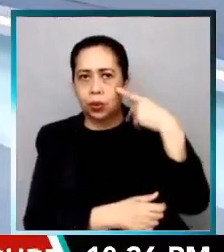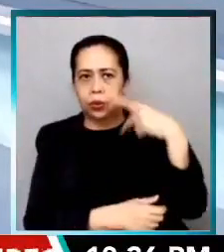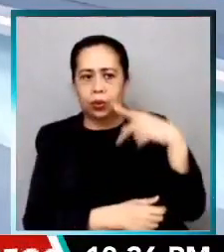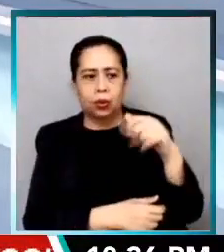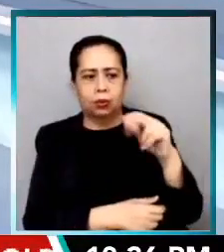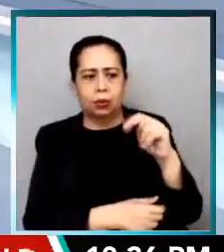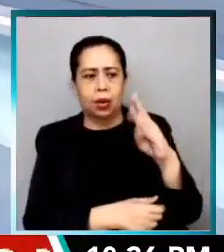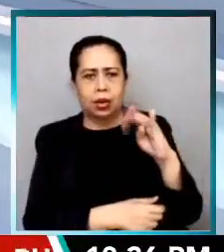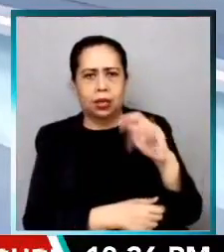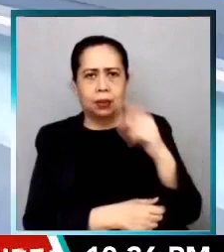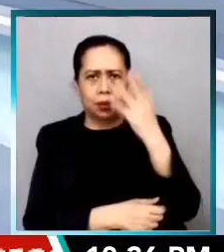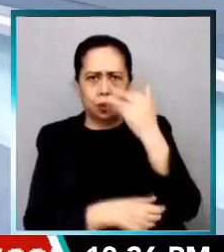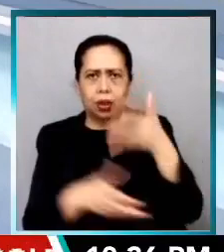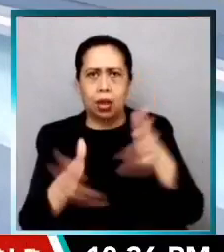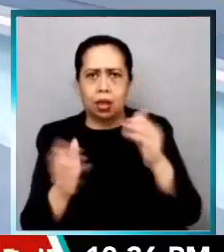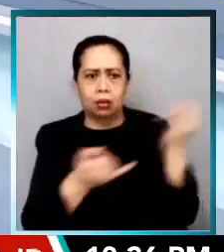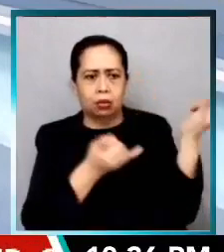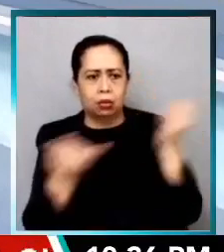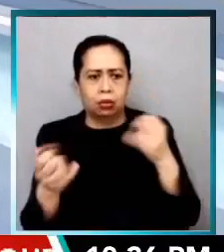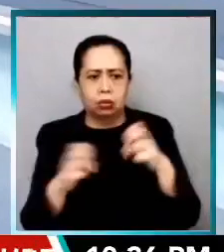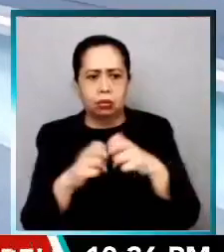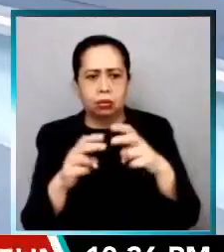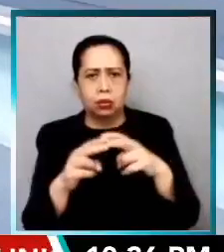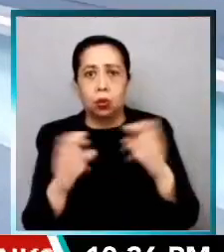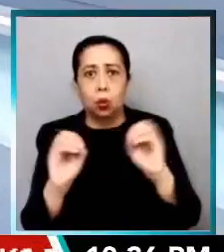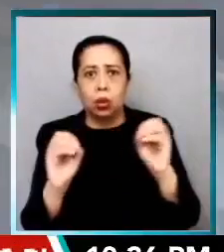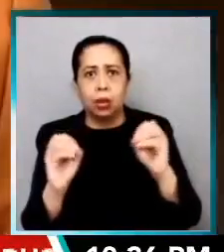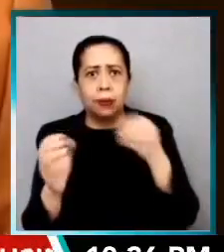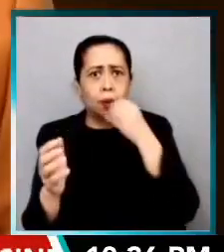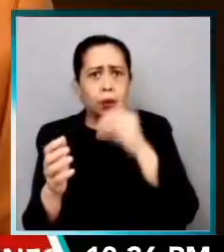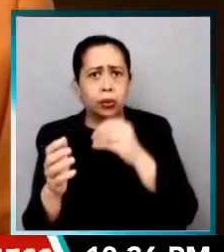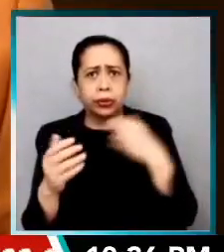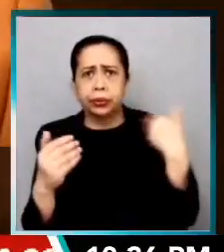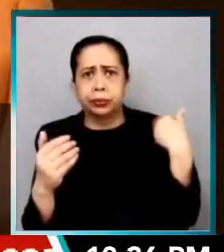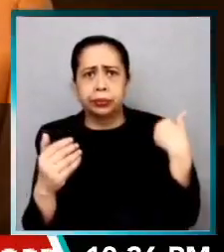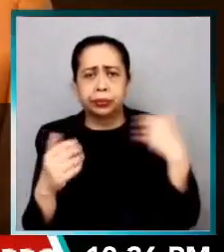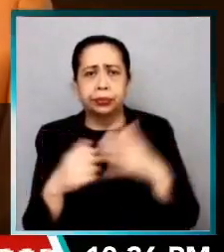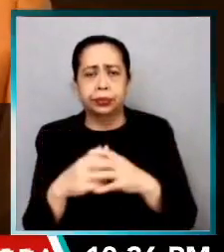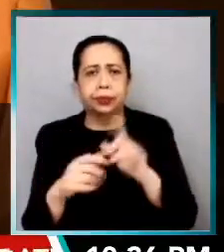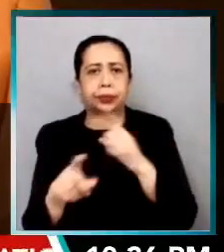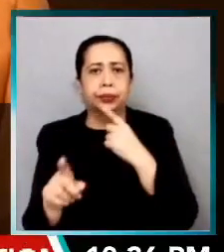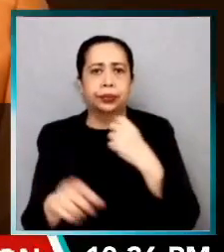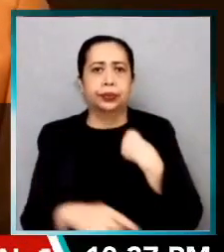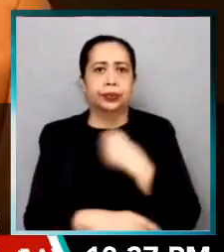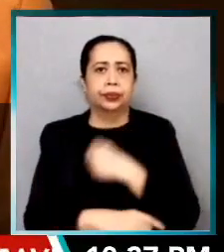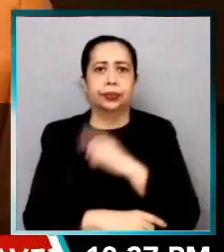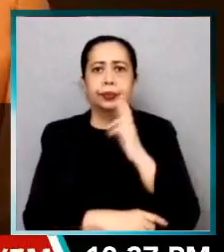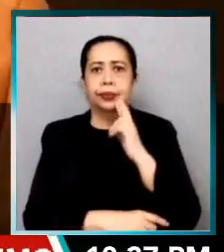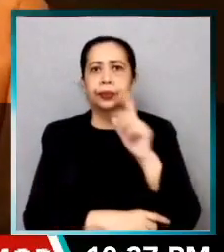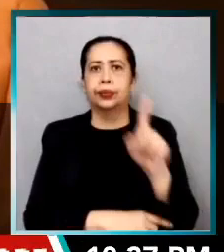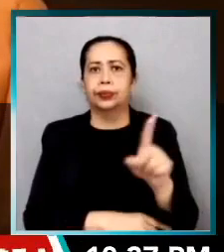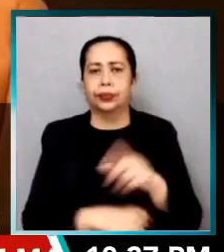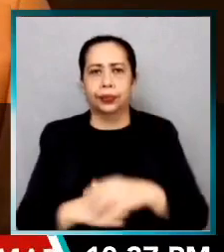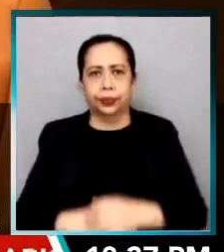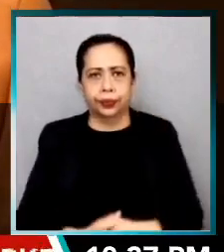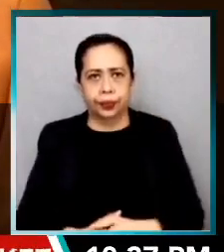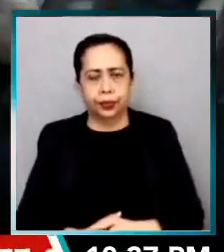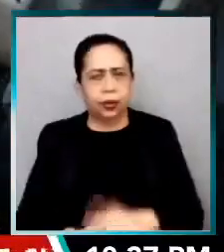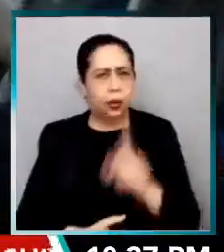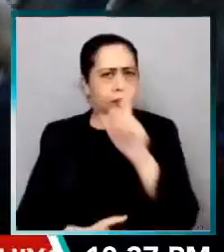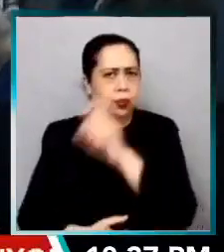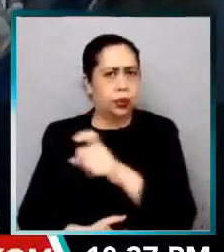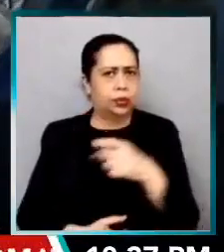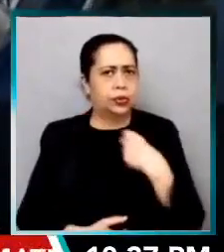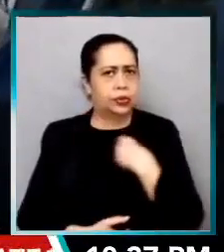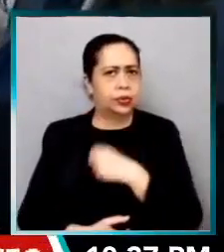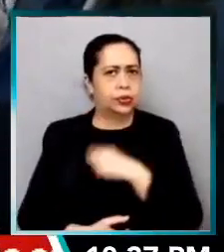mag-angkat ng asukal kahit wala pang sugar order para rito. Ayon yan kay Senator Risa Ontiveros. Kinwestiyon ni Ontiveros ang sinabi